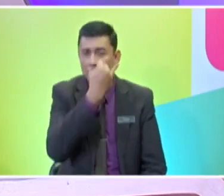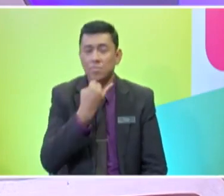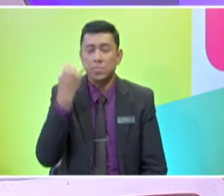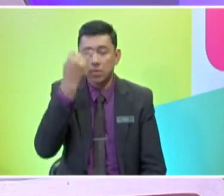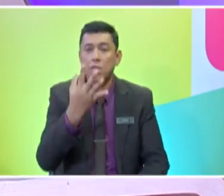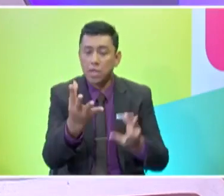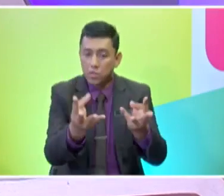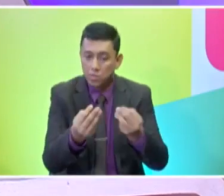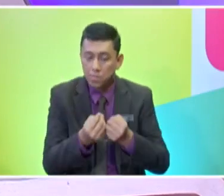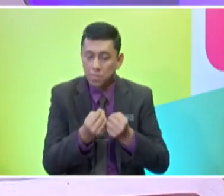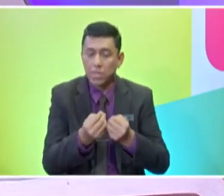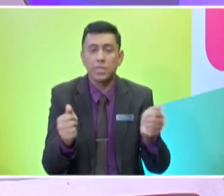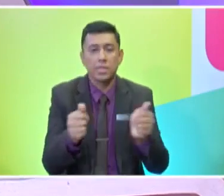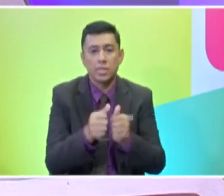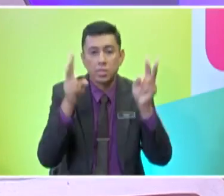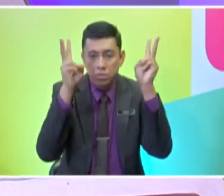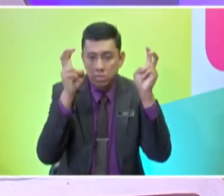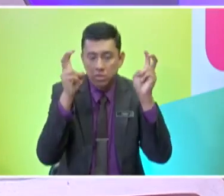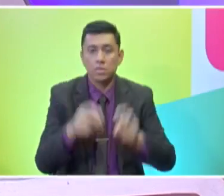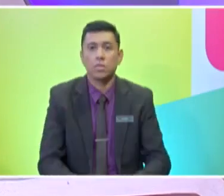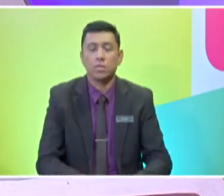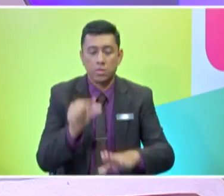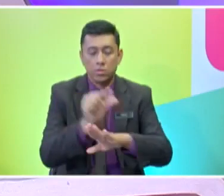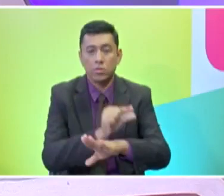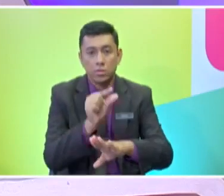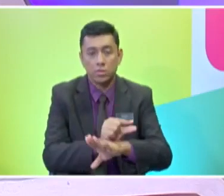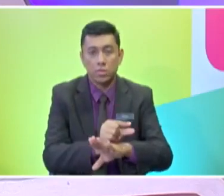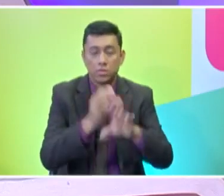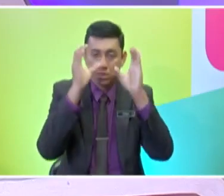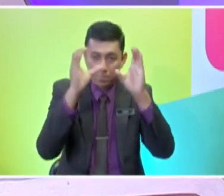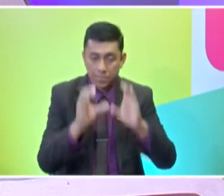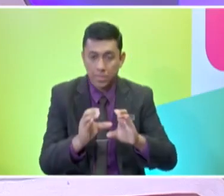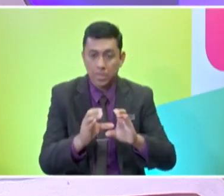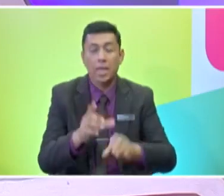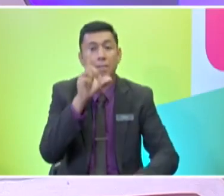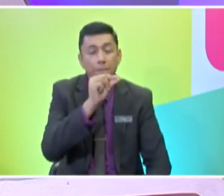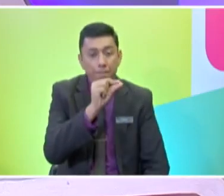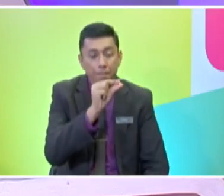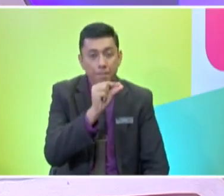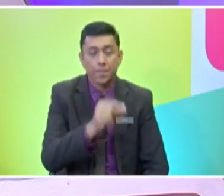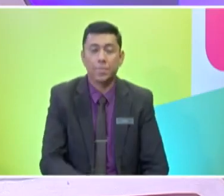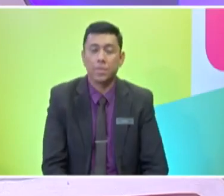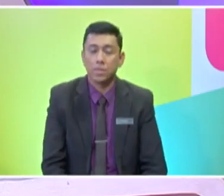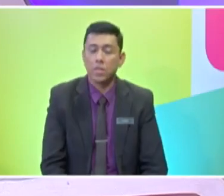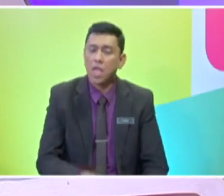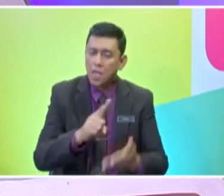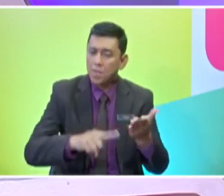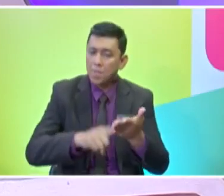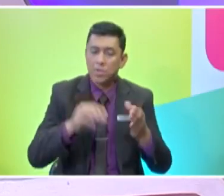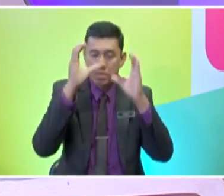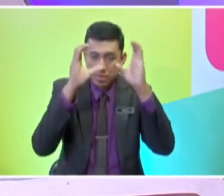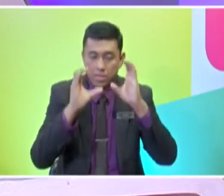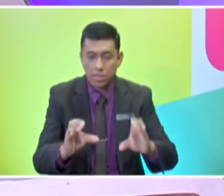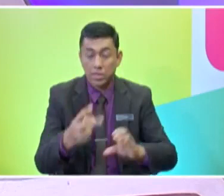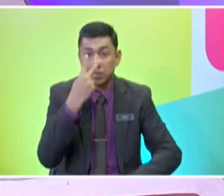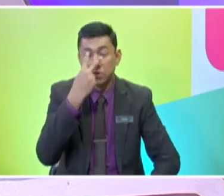kehendaki berkaitan dengan tajuk dimana kita menggunakan acara sama dia menampal mengikat atau Apa saja cara untuk mencantum bagi